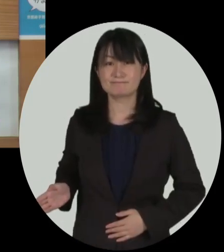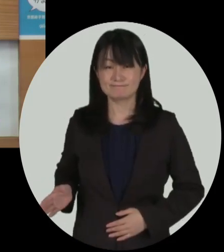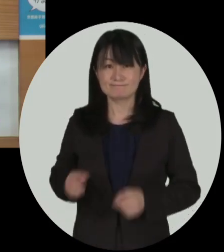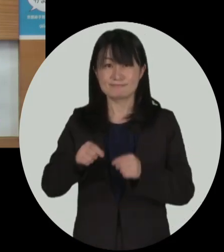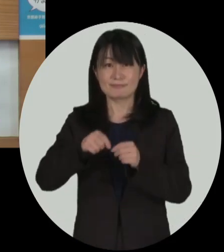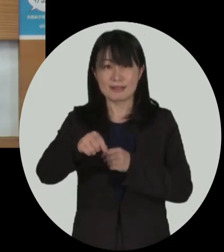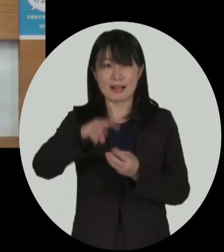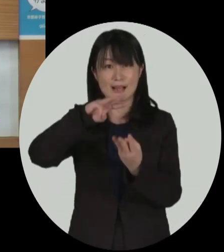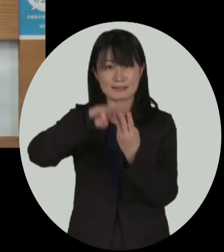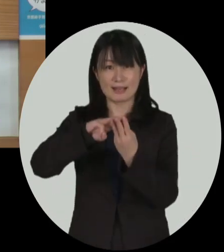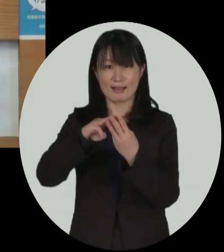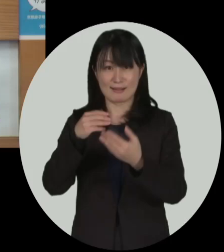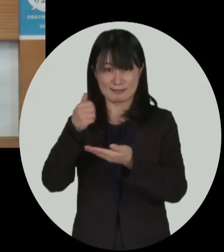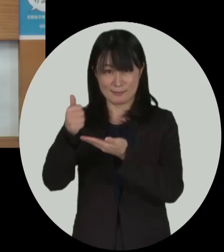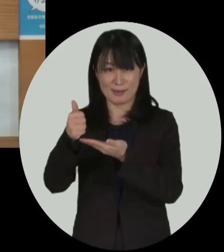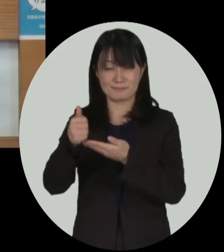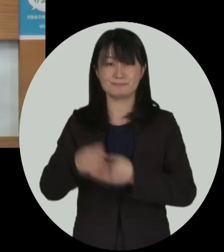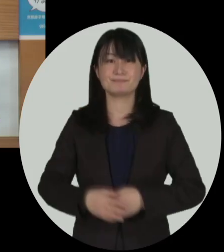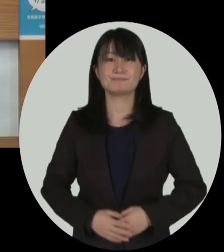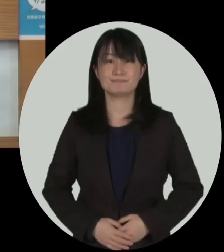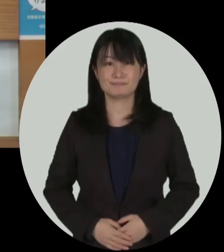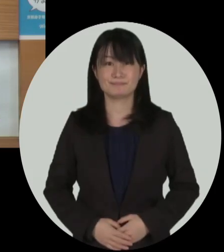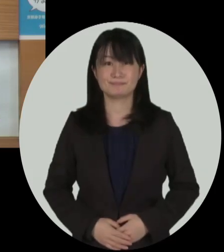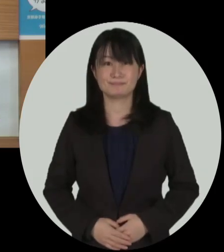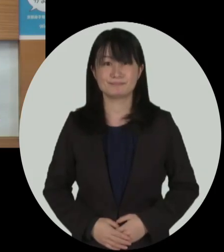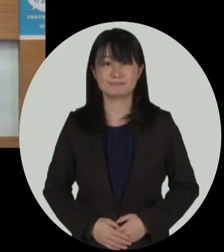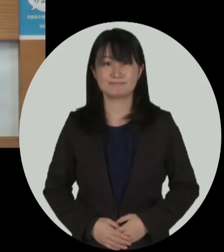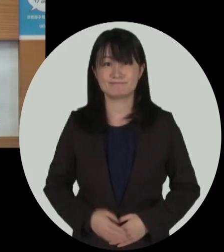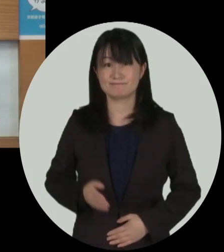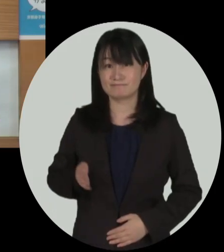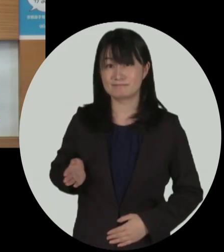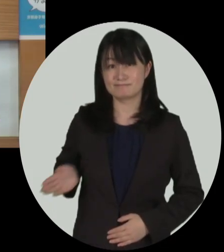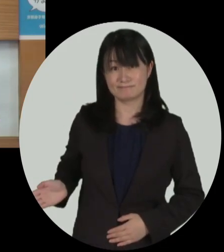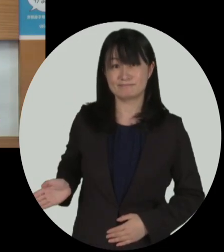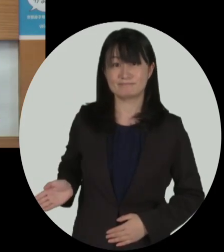。熱食タンパク質